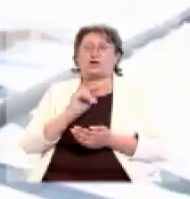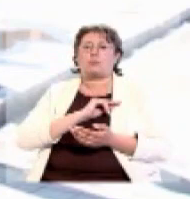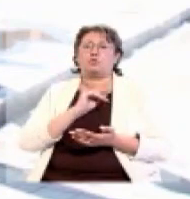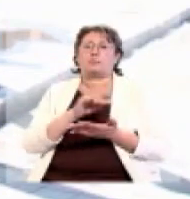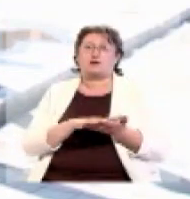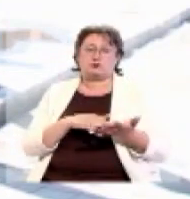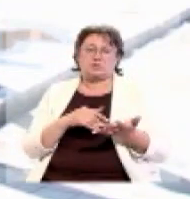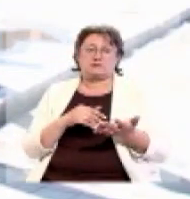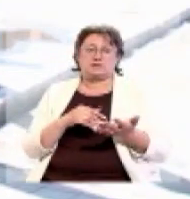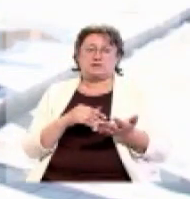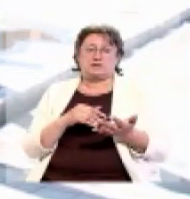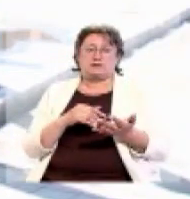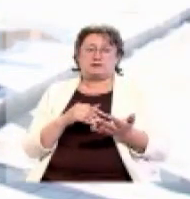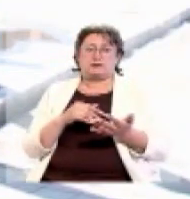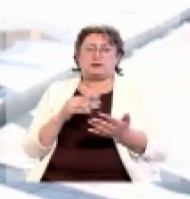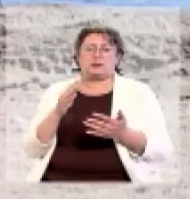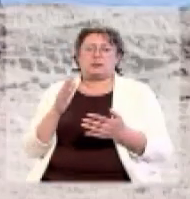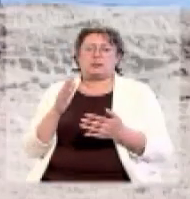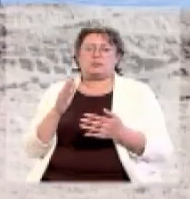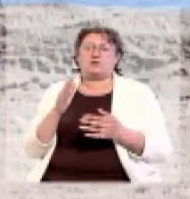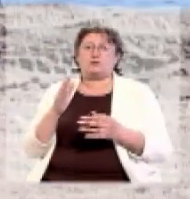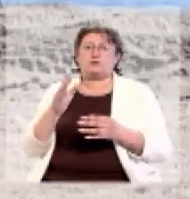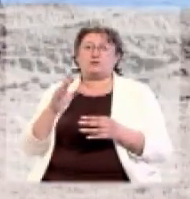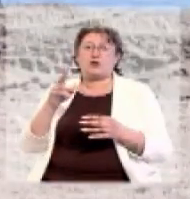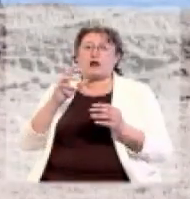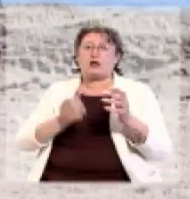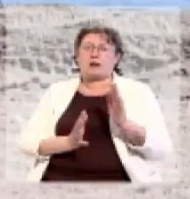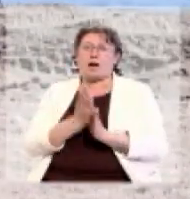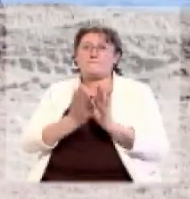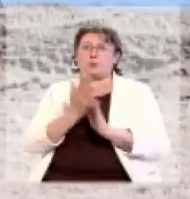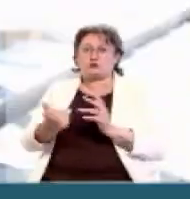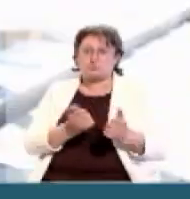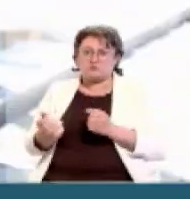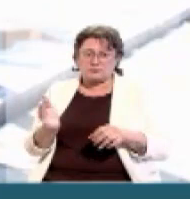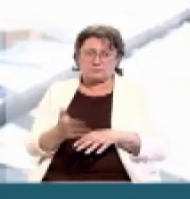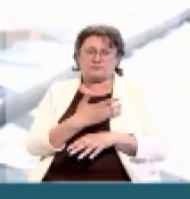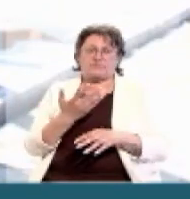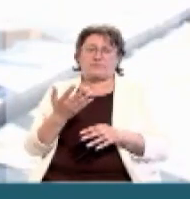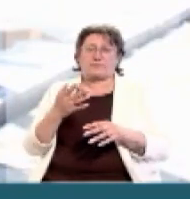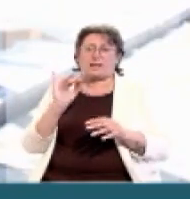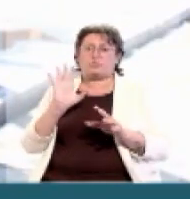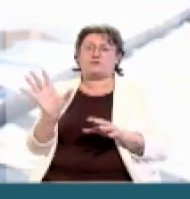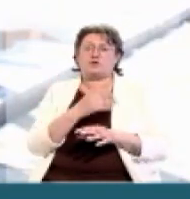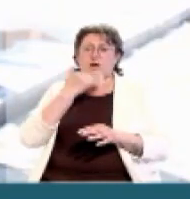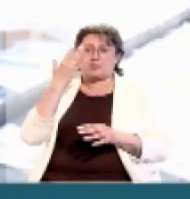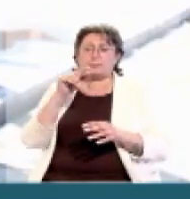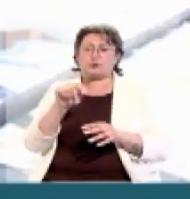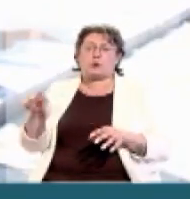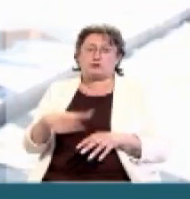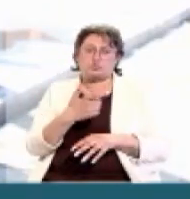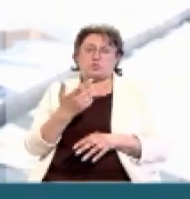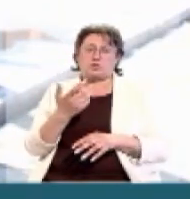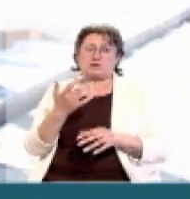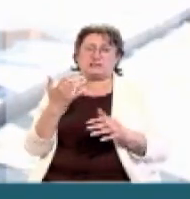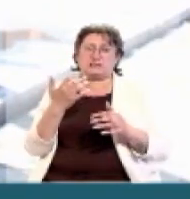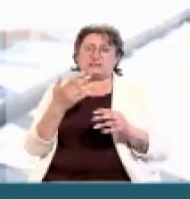продолжается, углубление производят, камыши удаляют. Работу будут вести, в принципе, все лето. Также обновили песок. Песок речной, именно вот